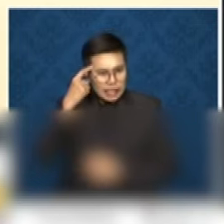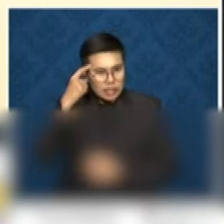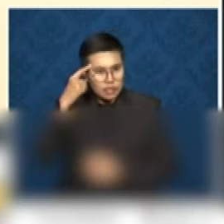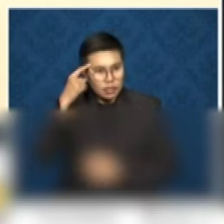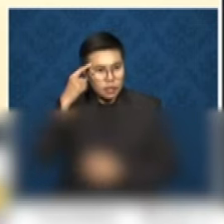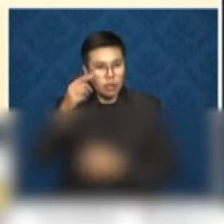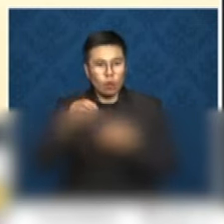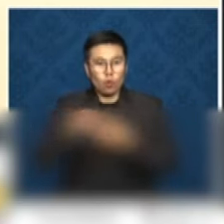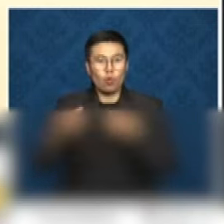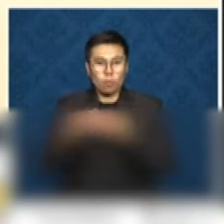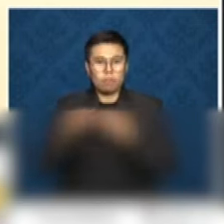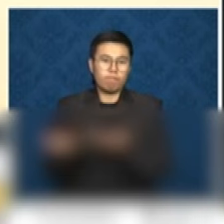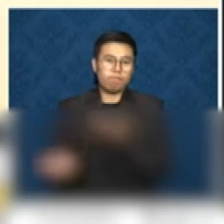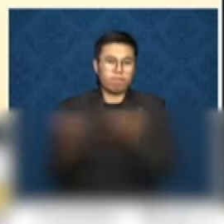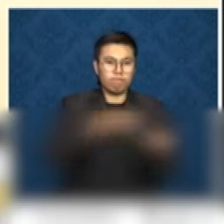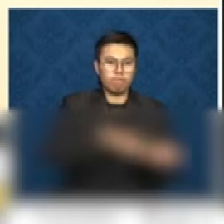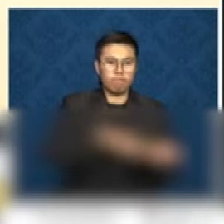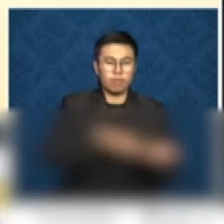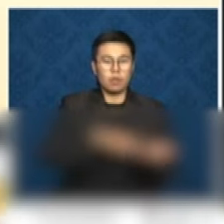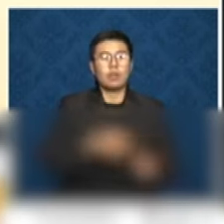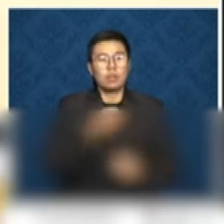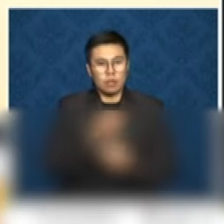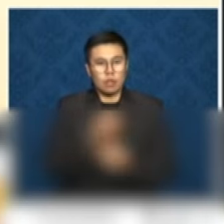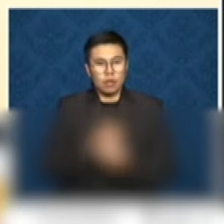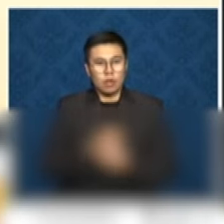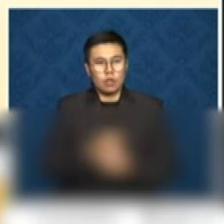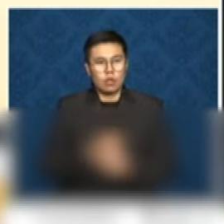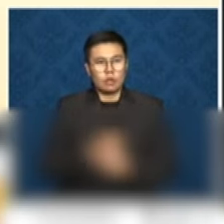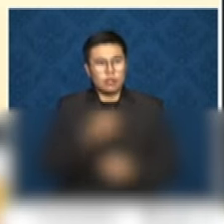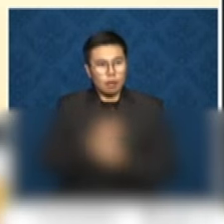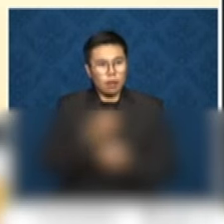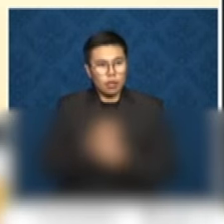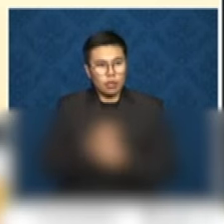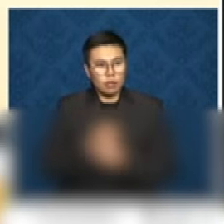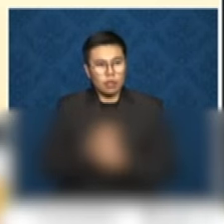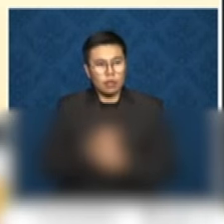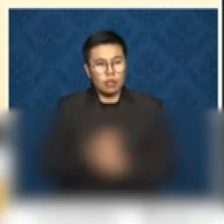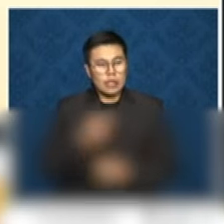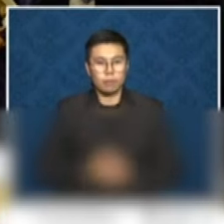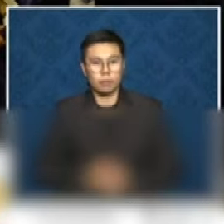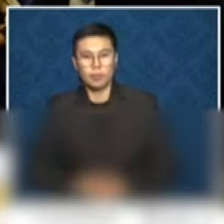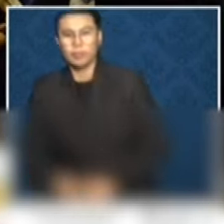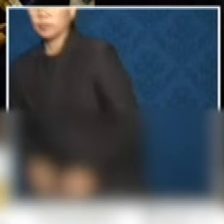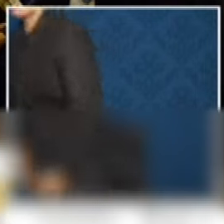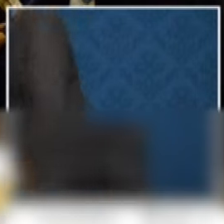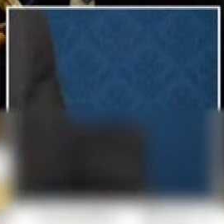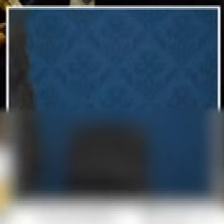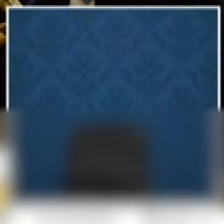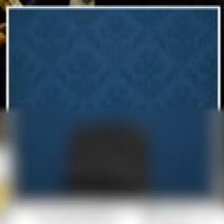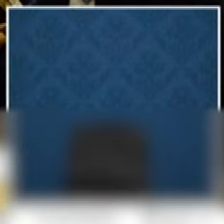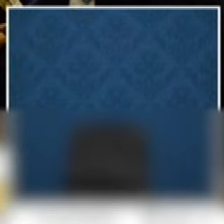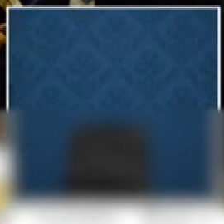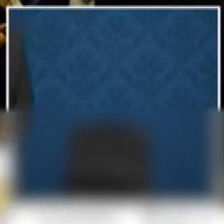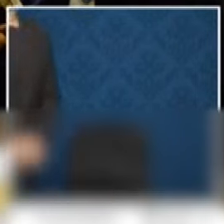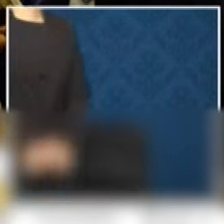ที่จะล้มล้างที่จะบั่นทอนอย่าพูดว่าไม่มีนะครับ เขาบอก